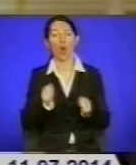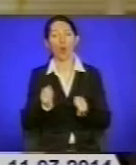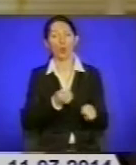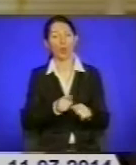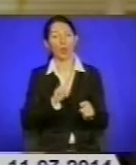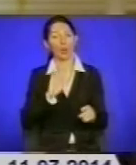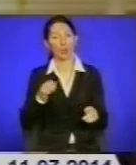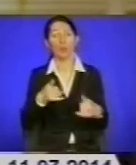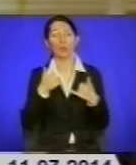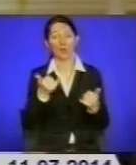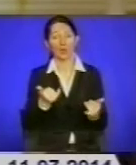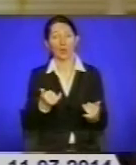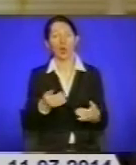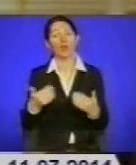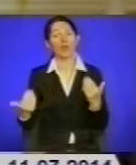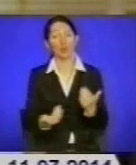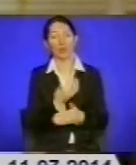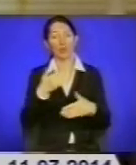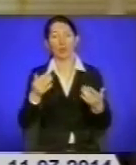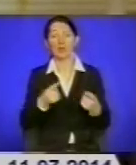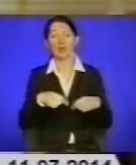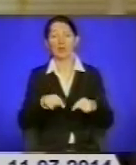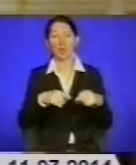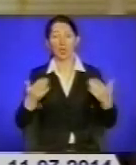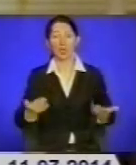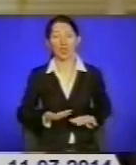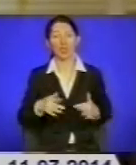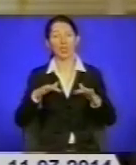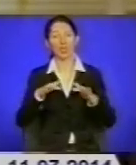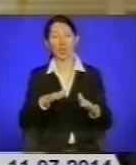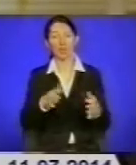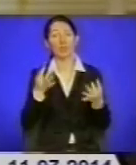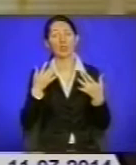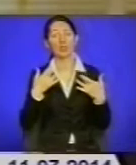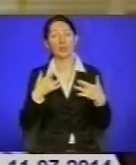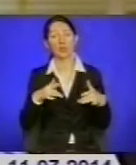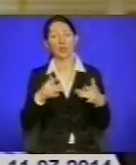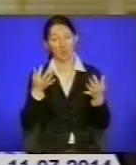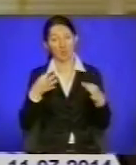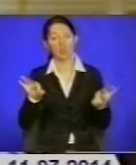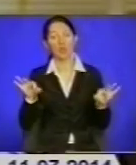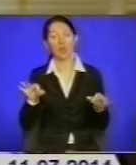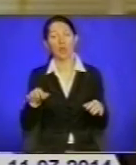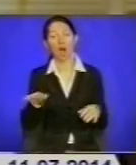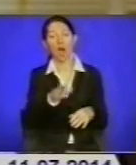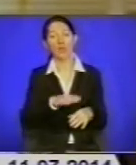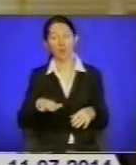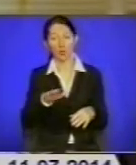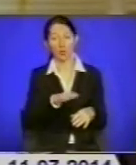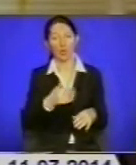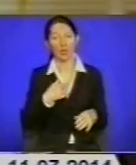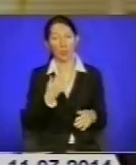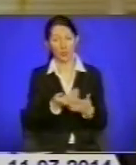відновленню системи життєдіяльності звільнених територій. Я би взагалі